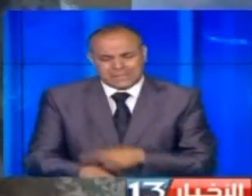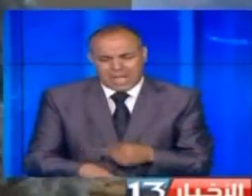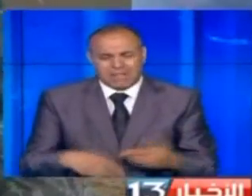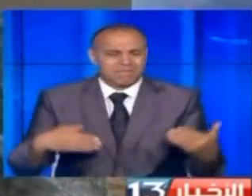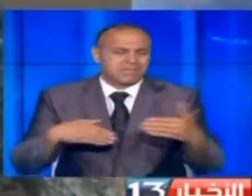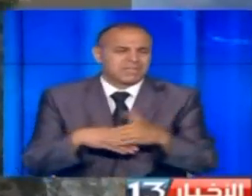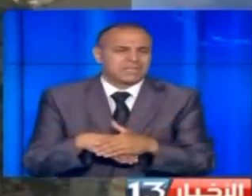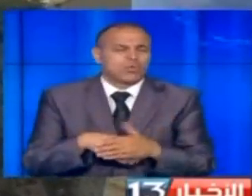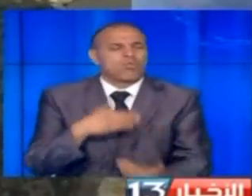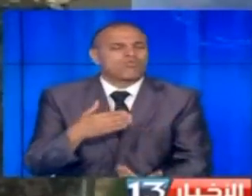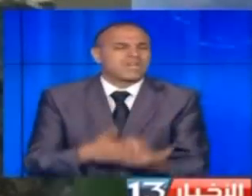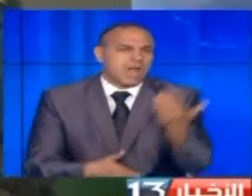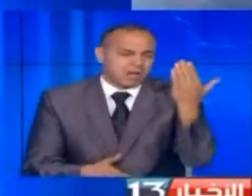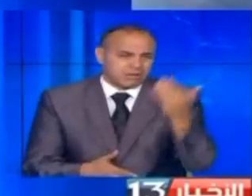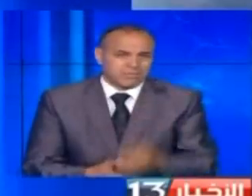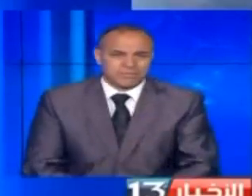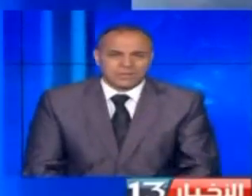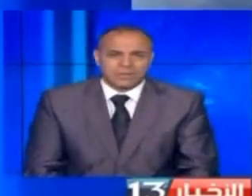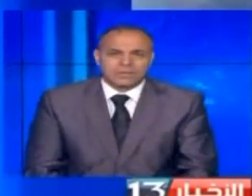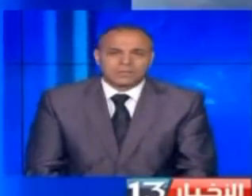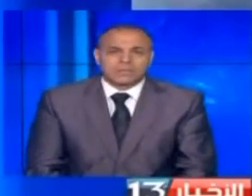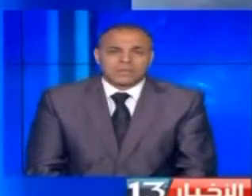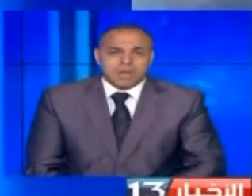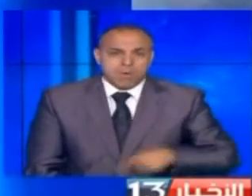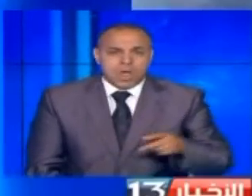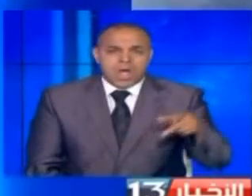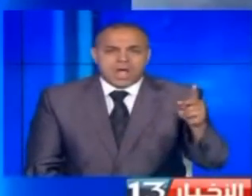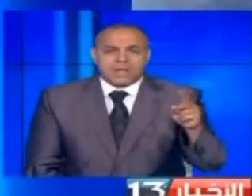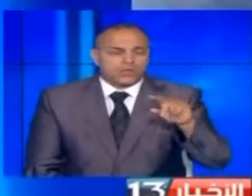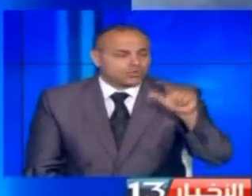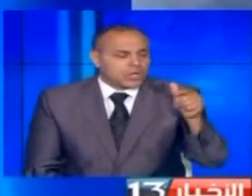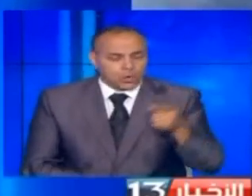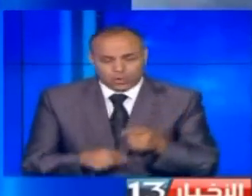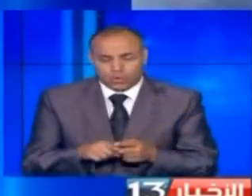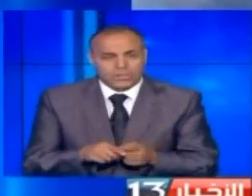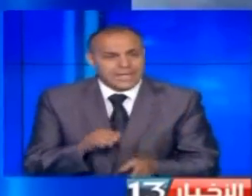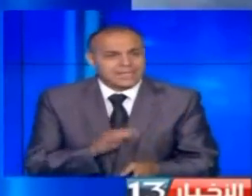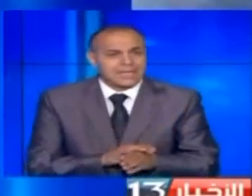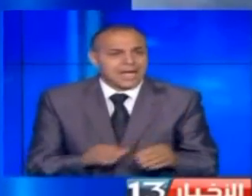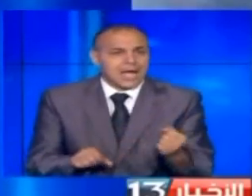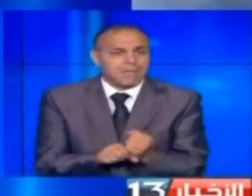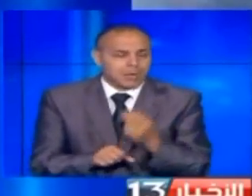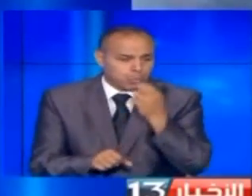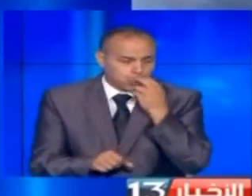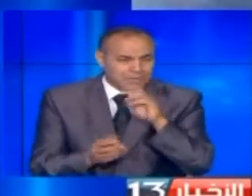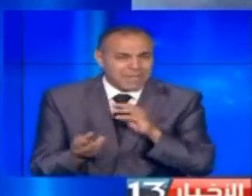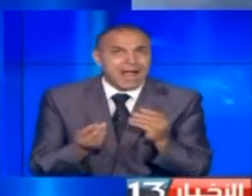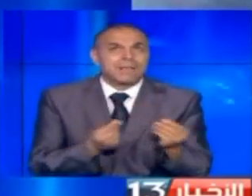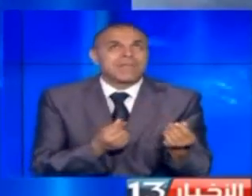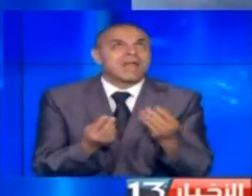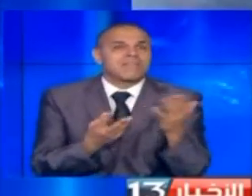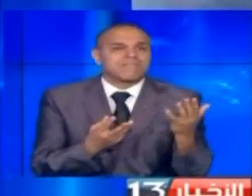الليل والنهار. بعد مرور أكثر من شهر ونصف على انطلاق عمل الشرطة البيئية